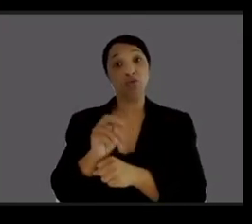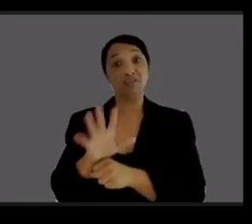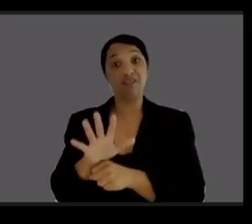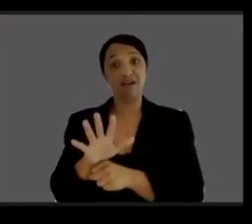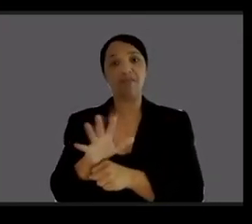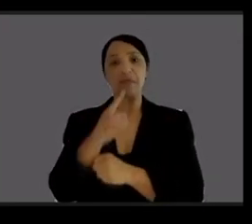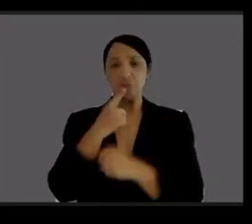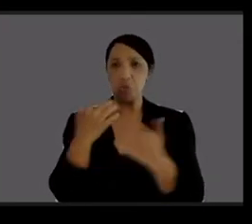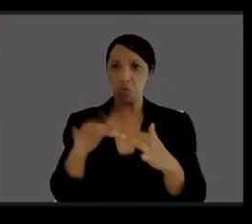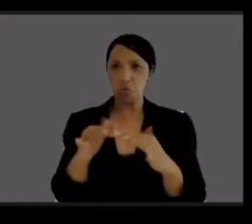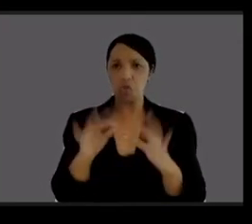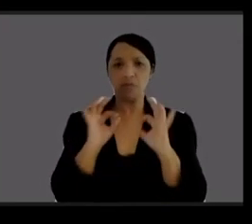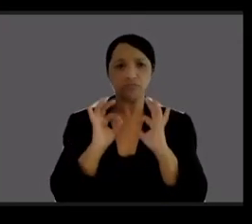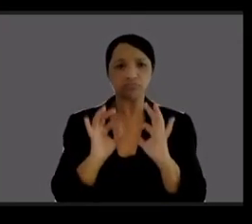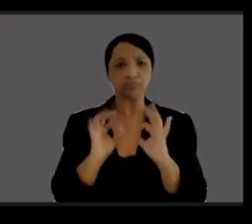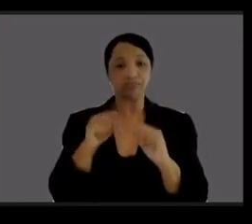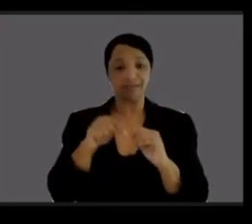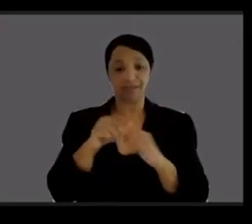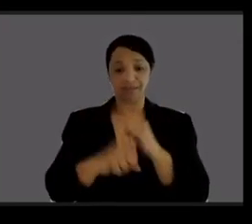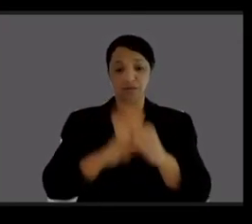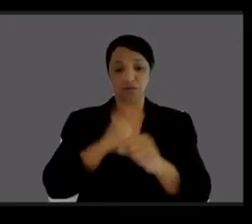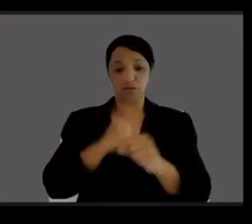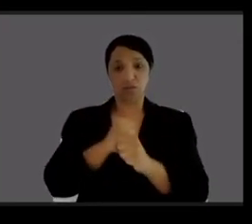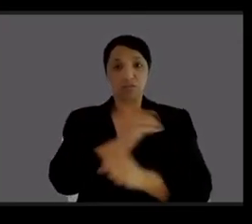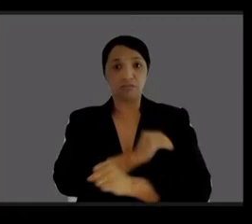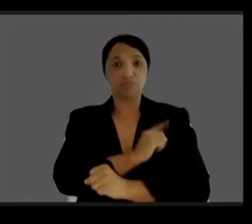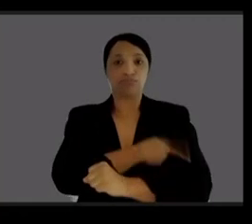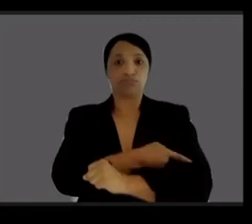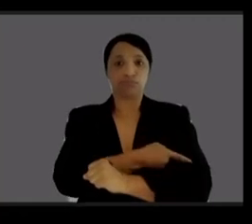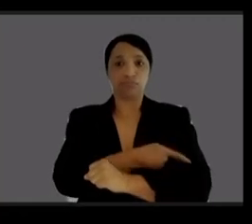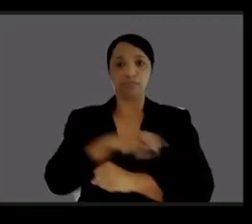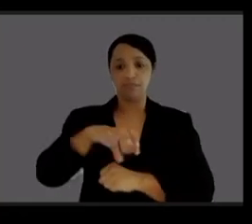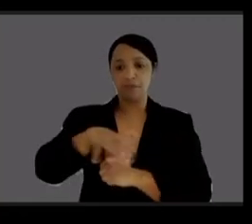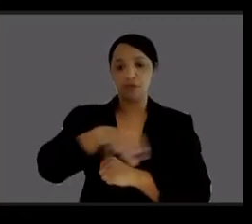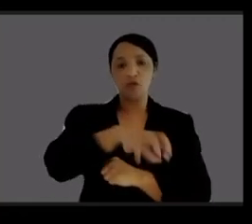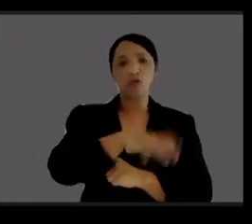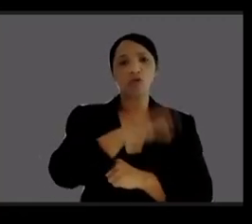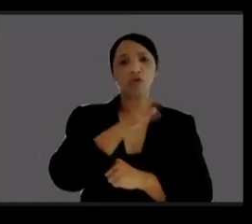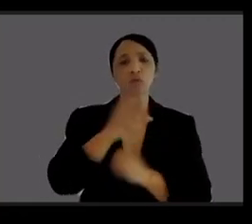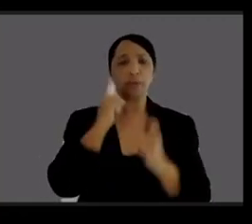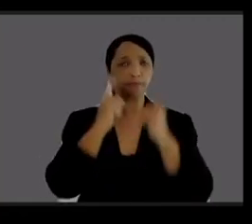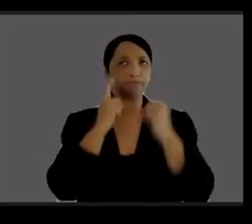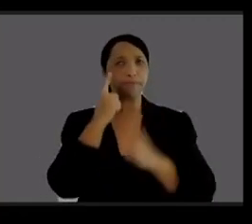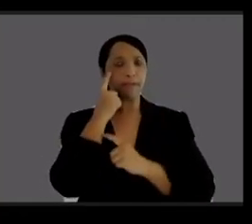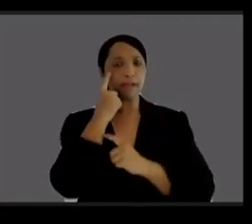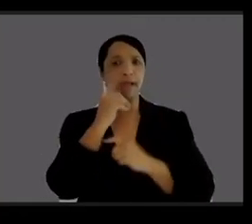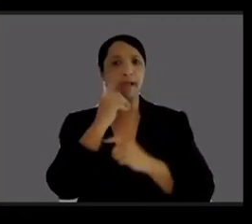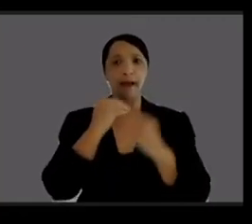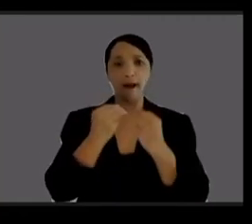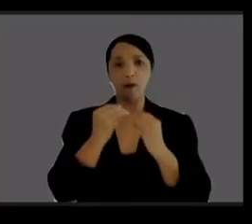然后呢2025年联合大会会再次审议这一